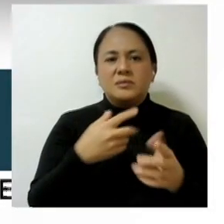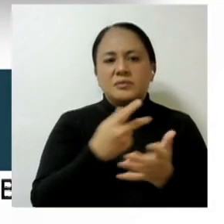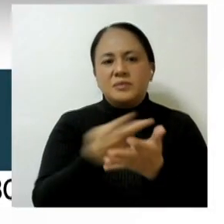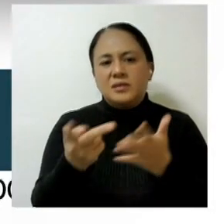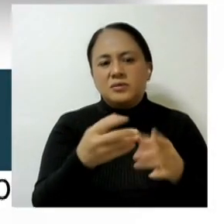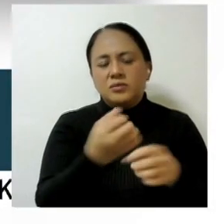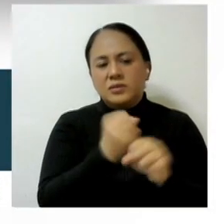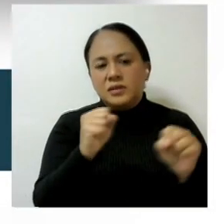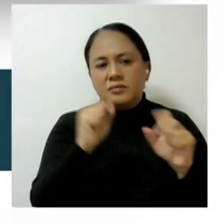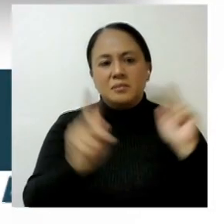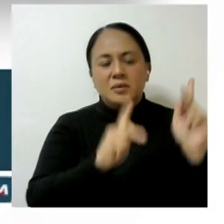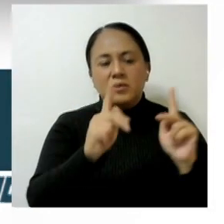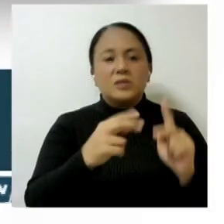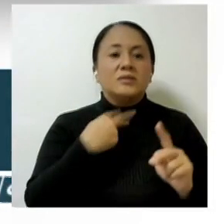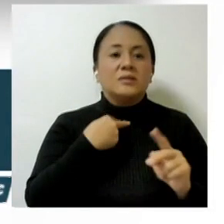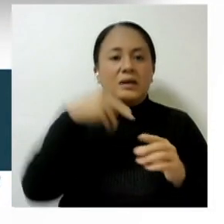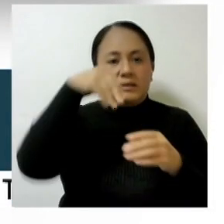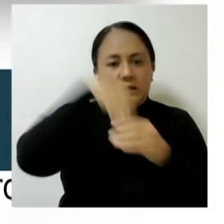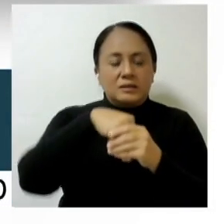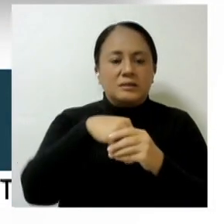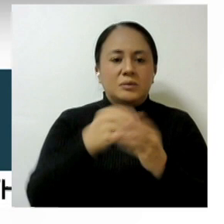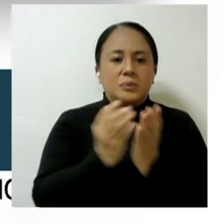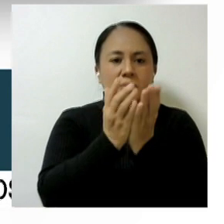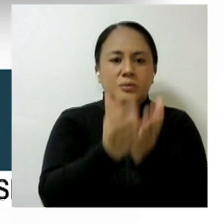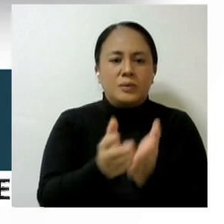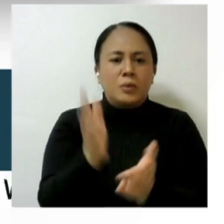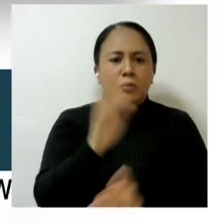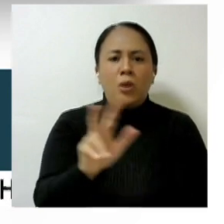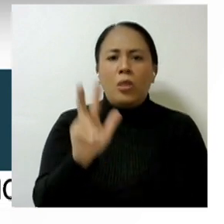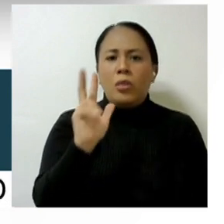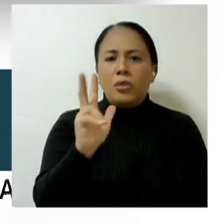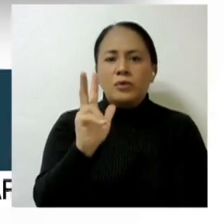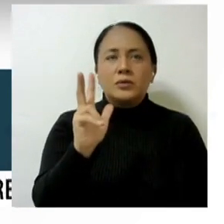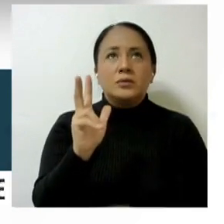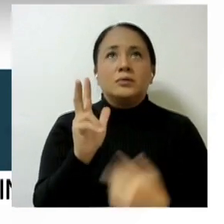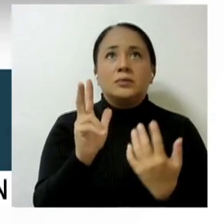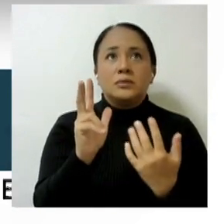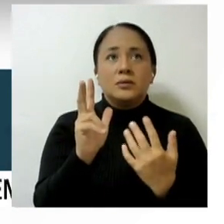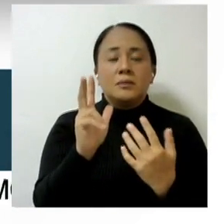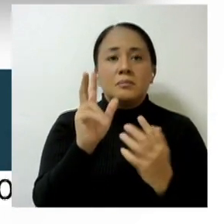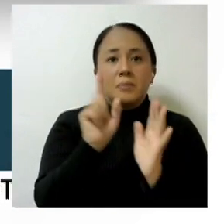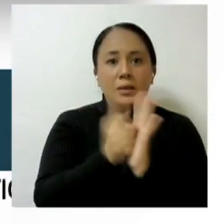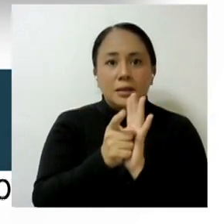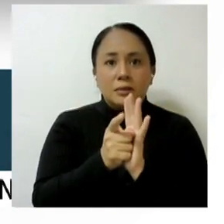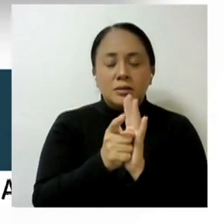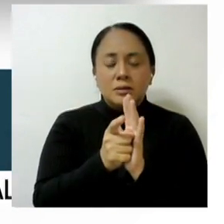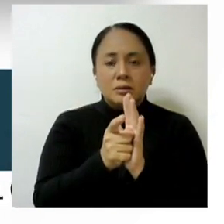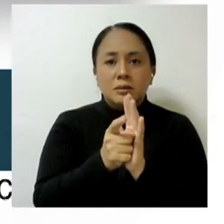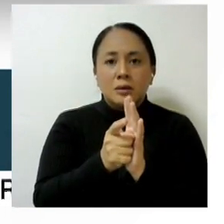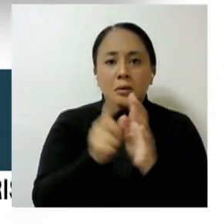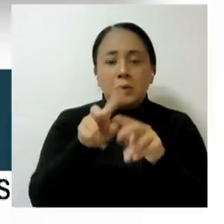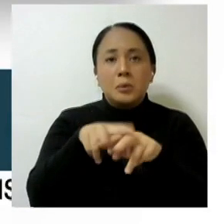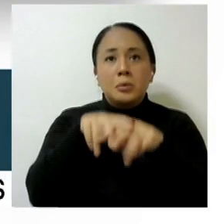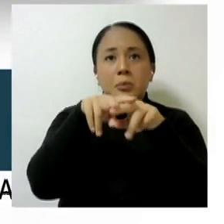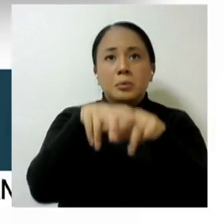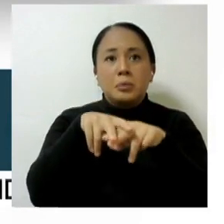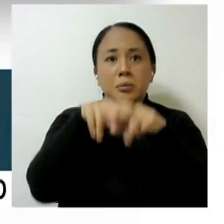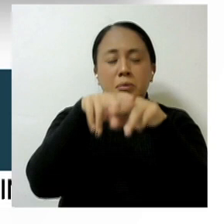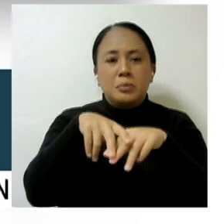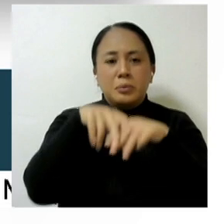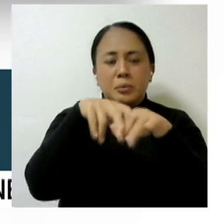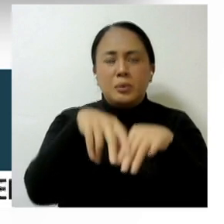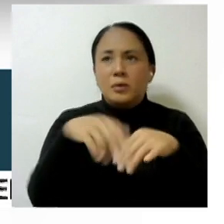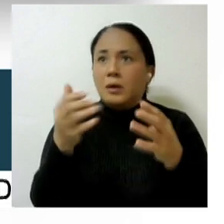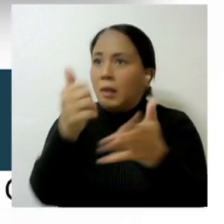30 minutes na kami nasa may taas ng bangka. Wala pang tulong. Wala pang tulong? Opo. Tapos nagkaya niya lang po